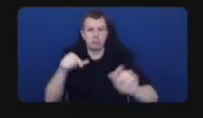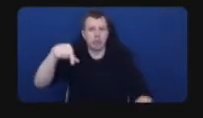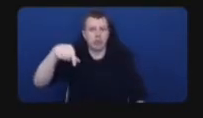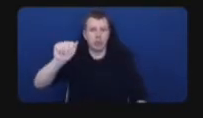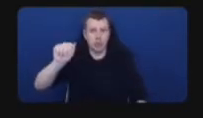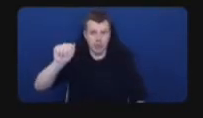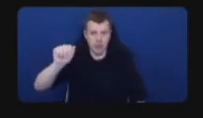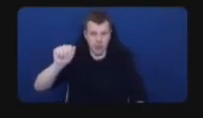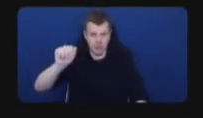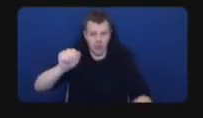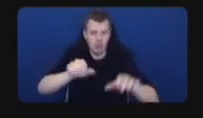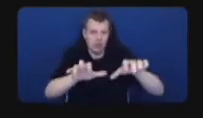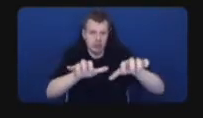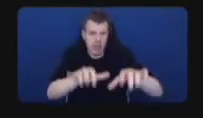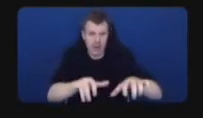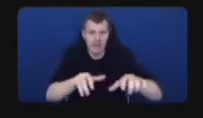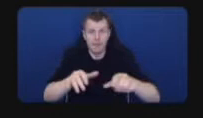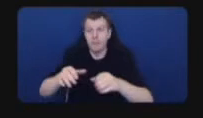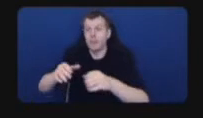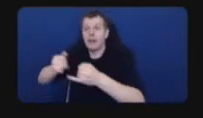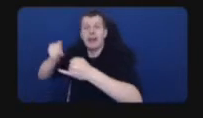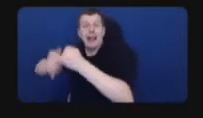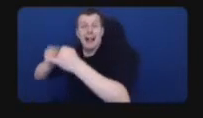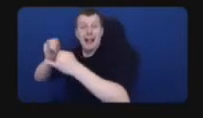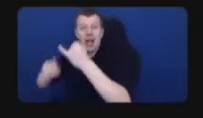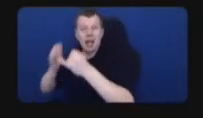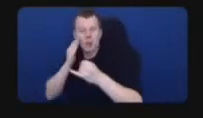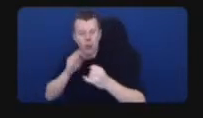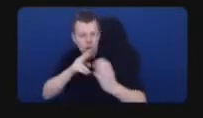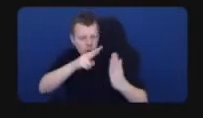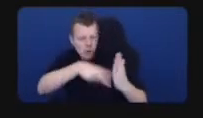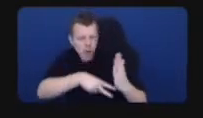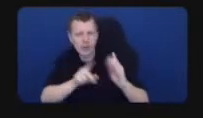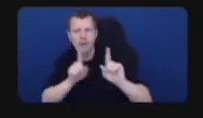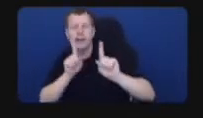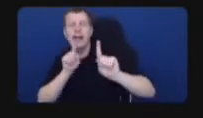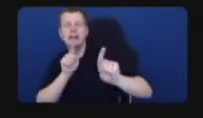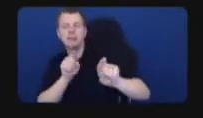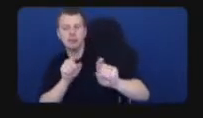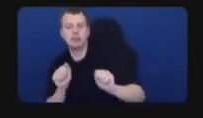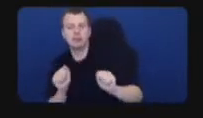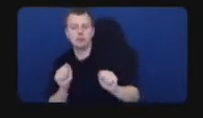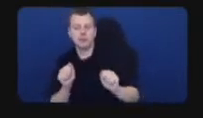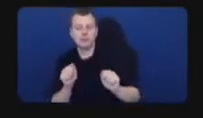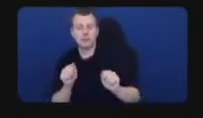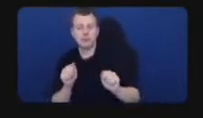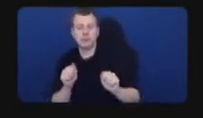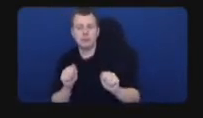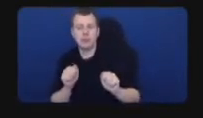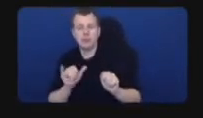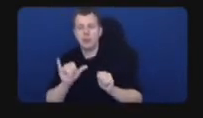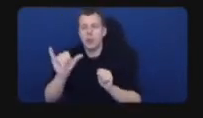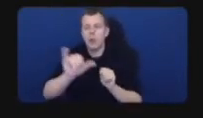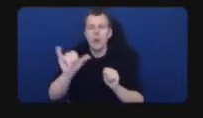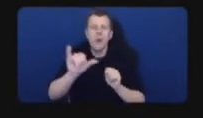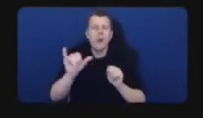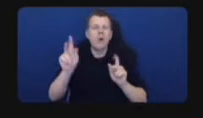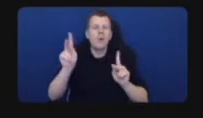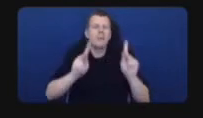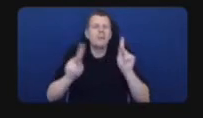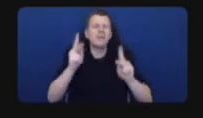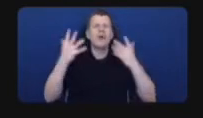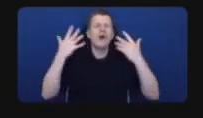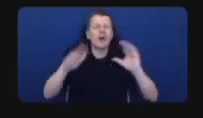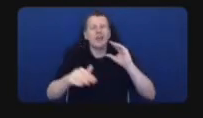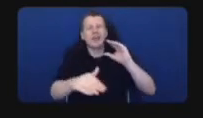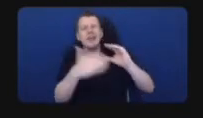让我们的下一位演讲者来说。再提醒一下我们的听众，如果有问题